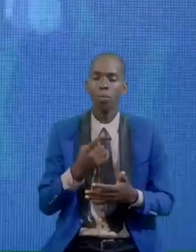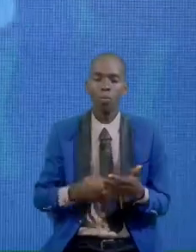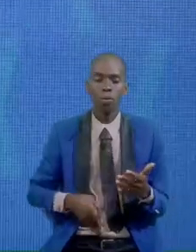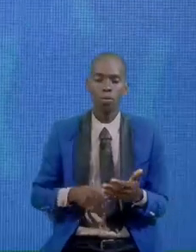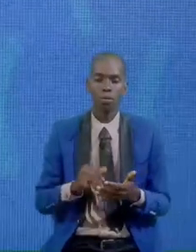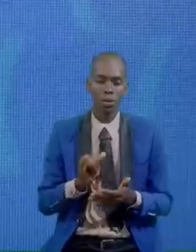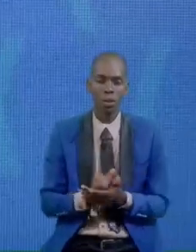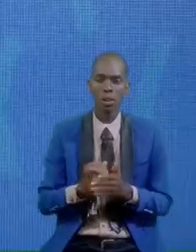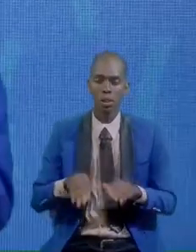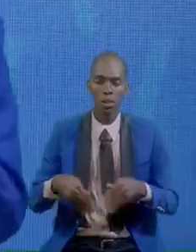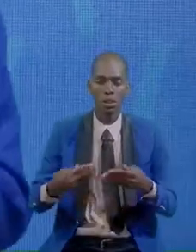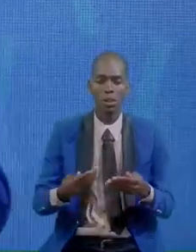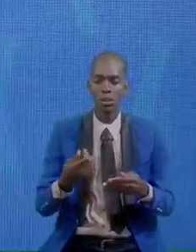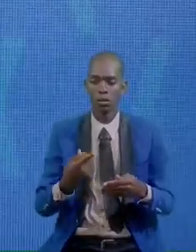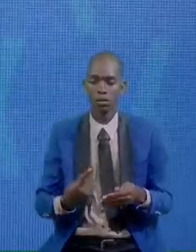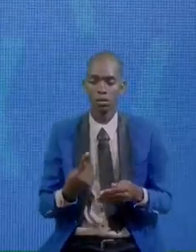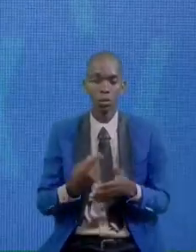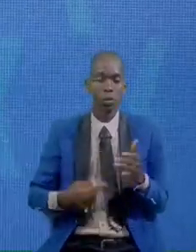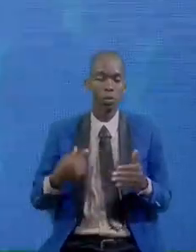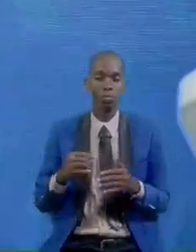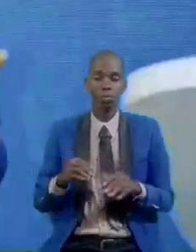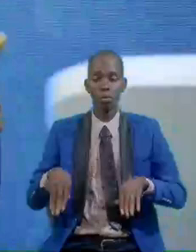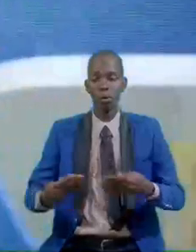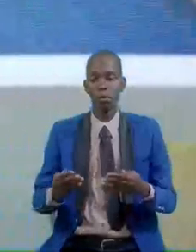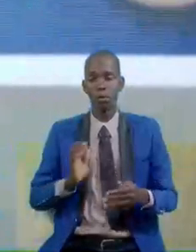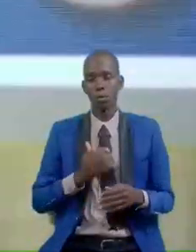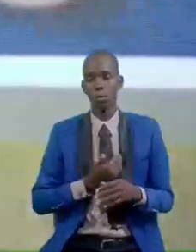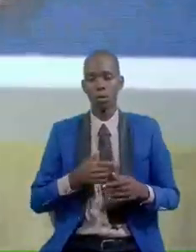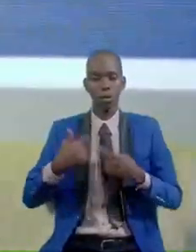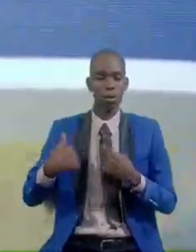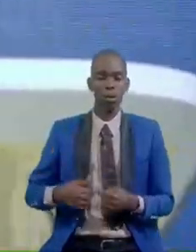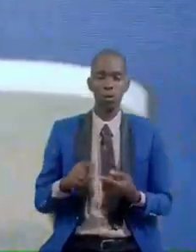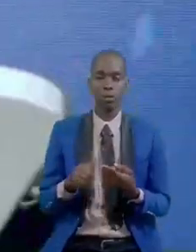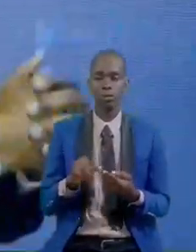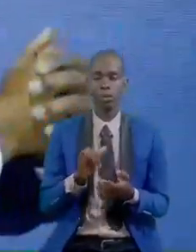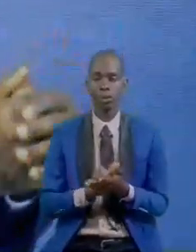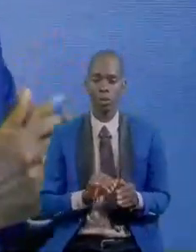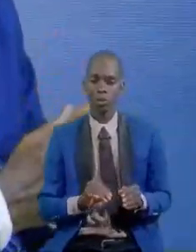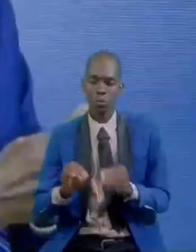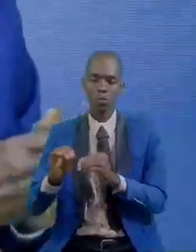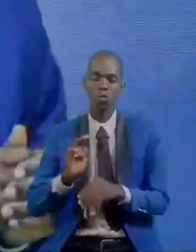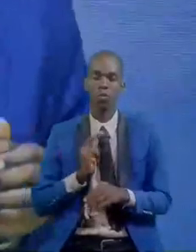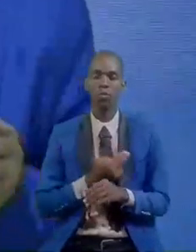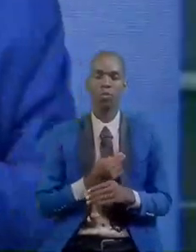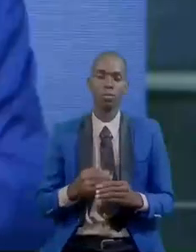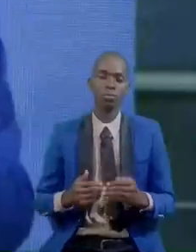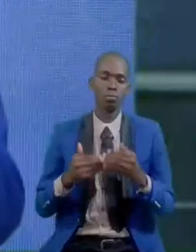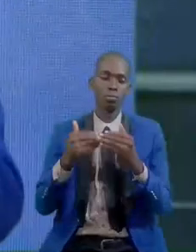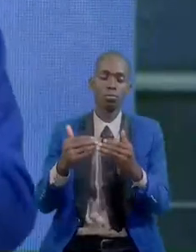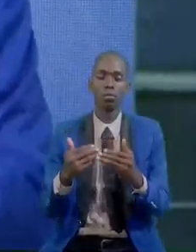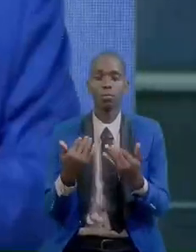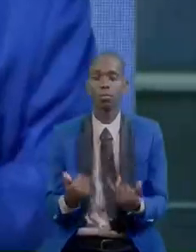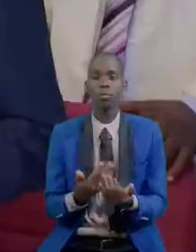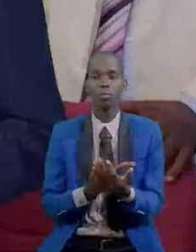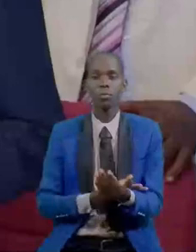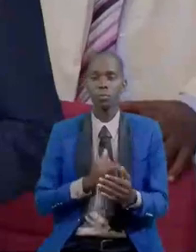C'est ce à quoi nous donnons l'expression et l'action dans ce que nous entendons qui nous fait avancer. Ce